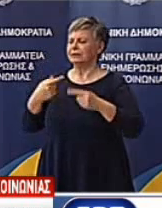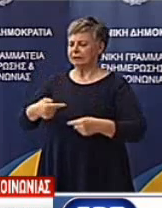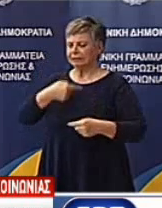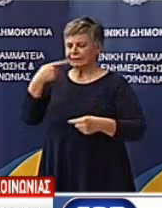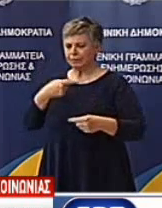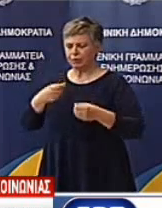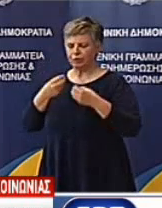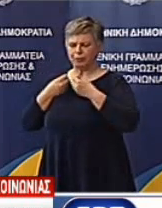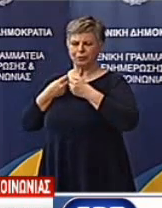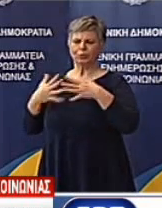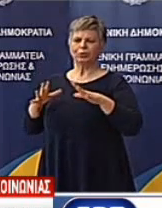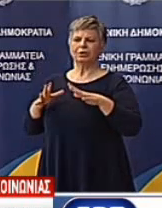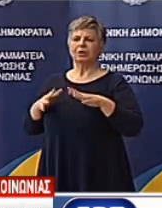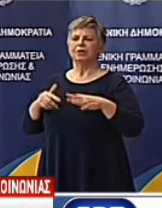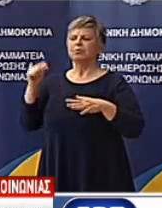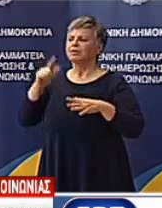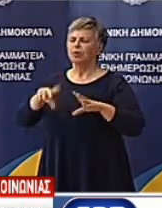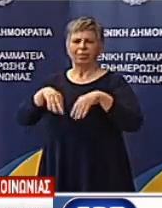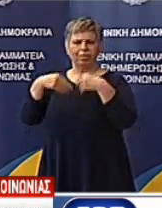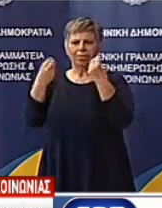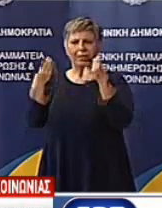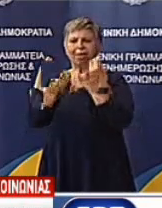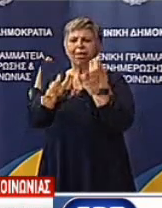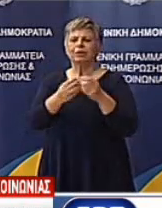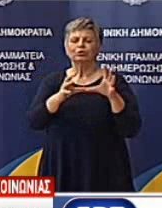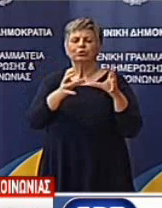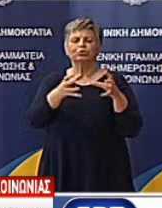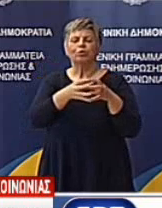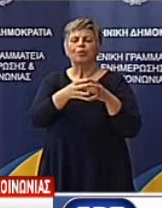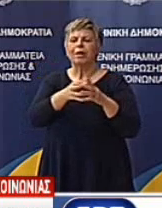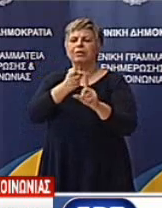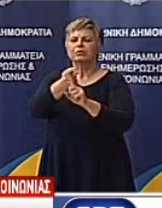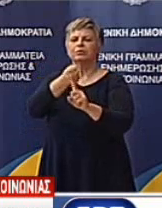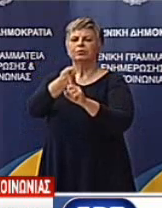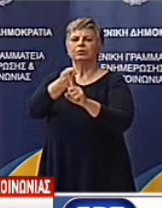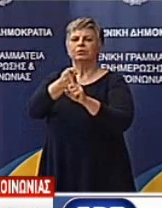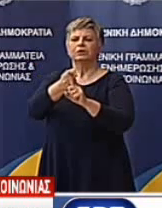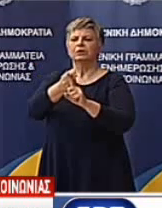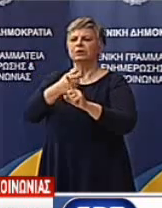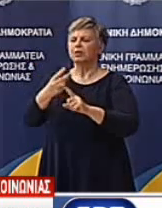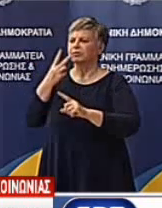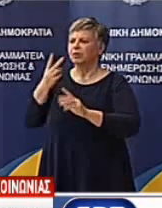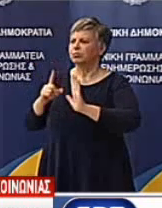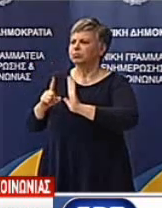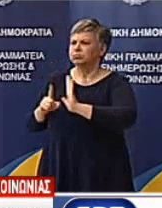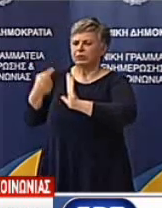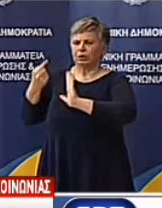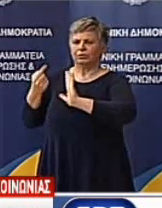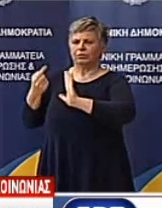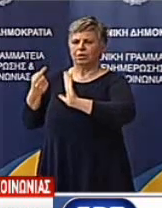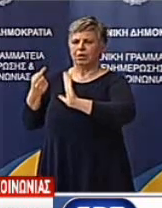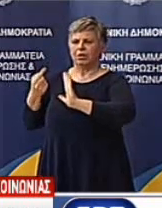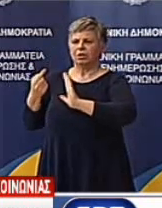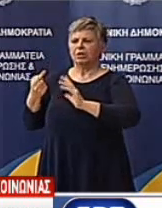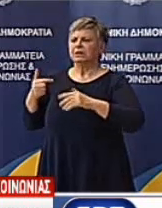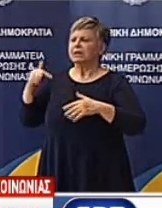συμπεριφορές, οι οποίες δεν αρμόζουν στο κίνημα. Δεν τις έχουμε δει και παλιότερα. Τα κινήματα εδώ, εμείς είμαστε